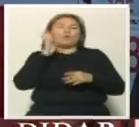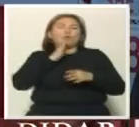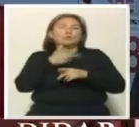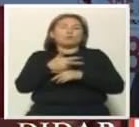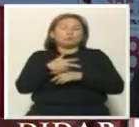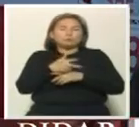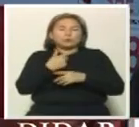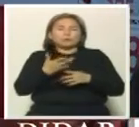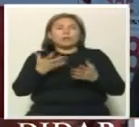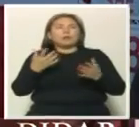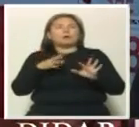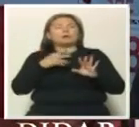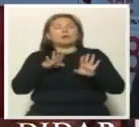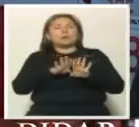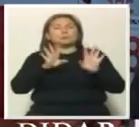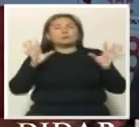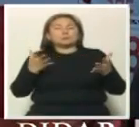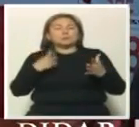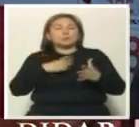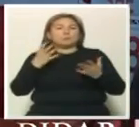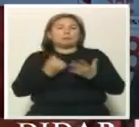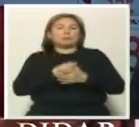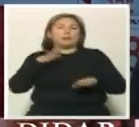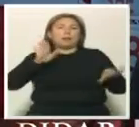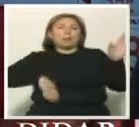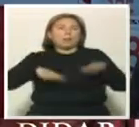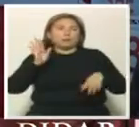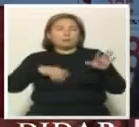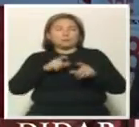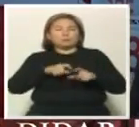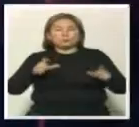Одним словом, к подобным происшествиям приводит элементарная халатность автовладельцев.